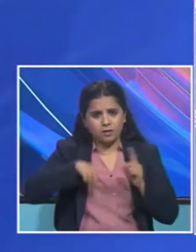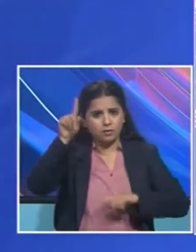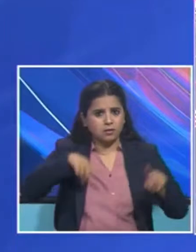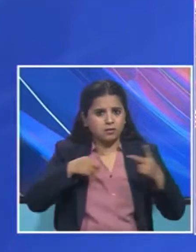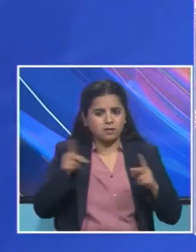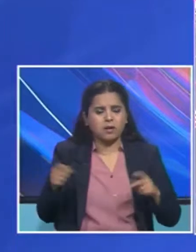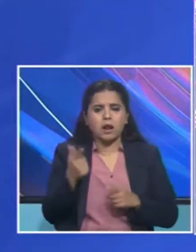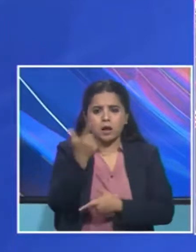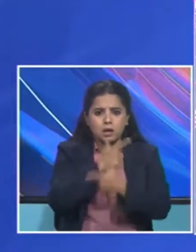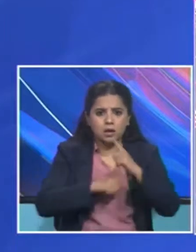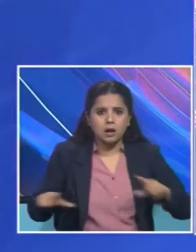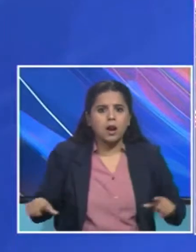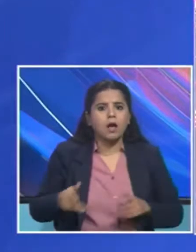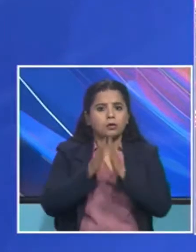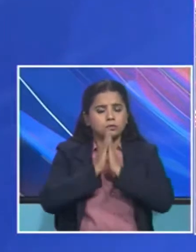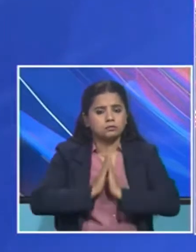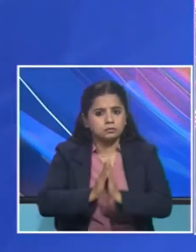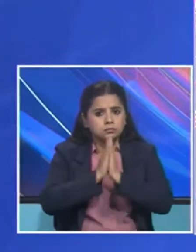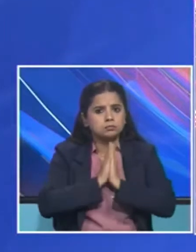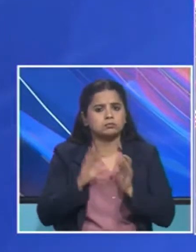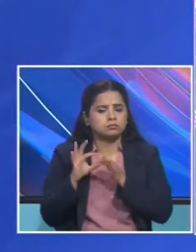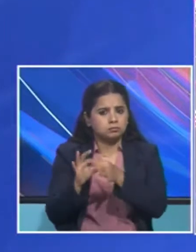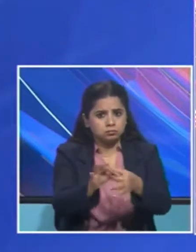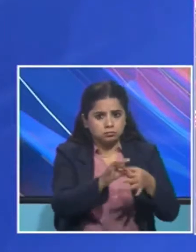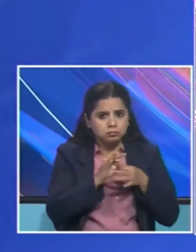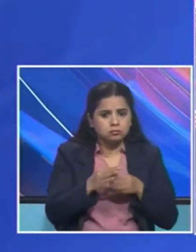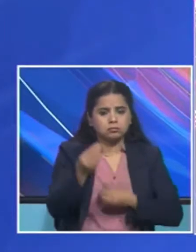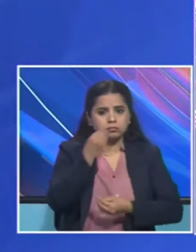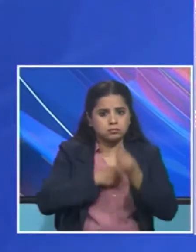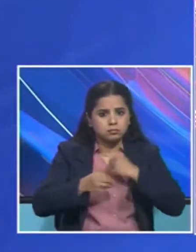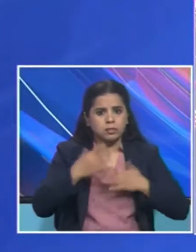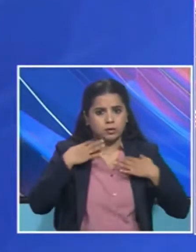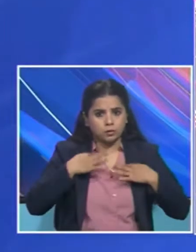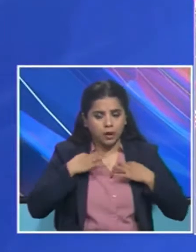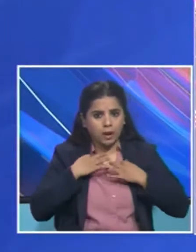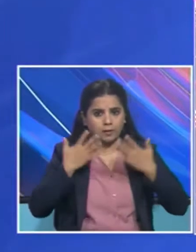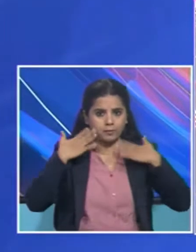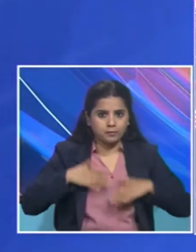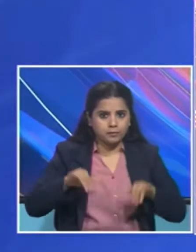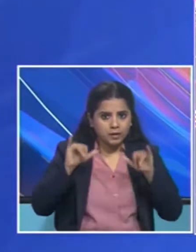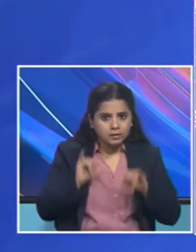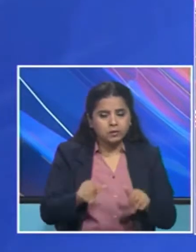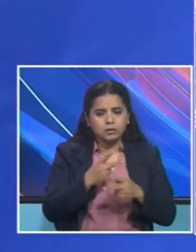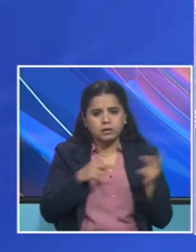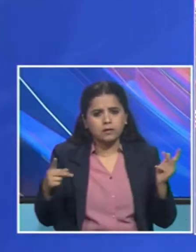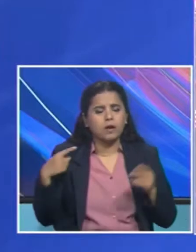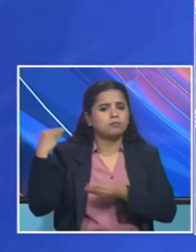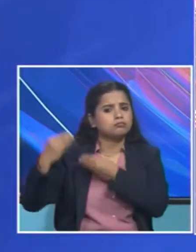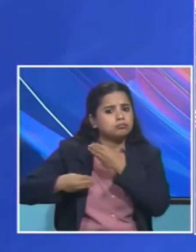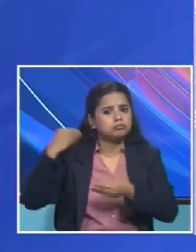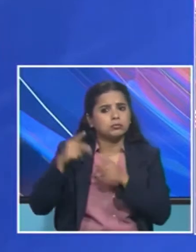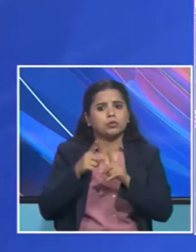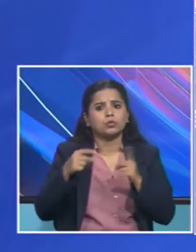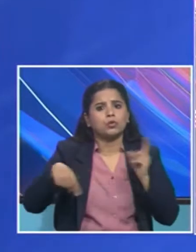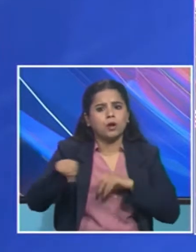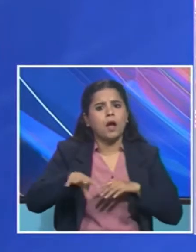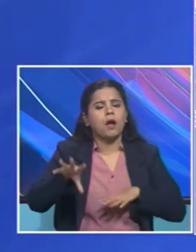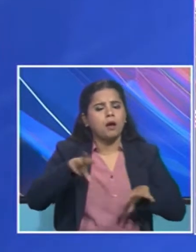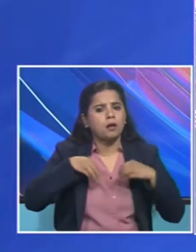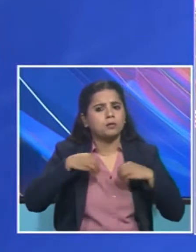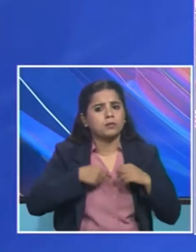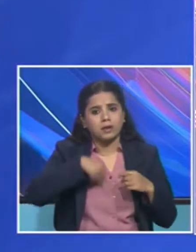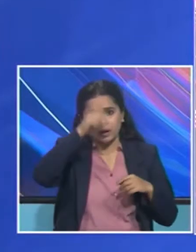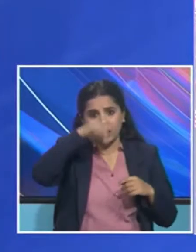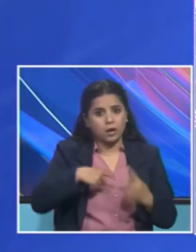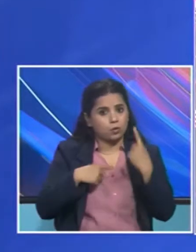भाषा, धर्म, संप्रदाय, खान पान, रहन सहन, रीति रिवाजों का अपनाते हुए एक भारत